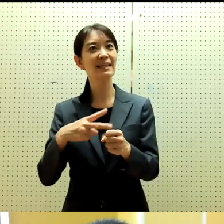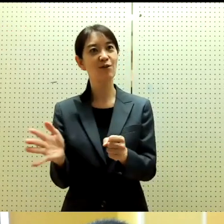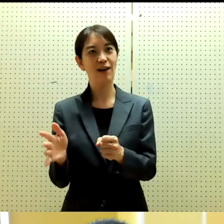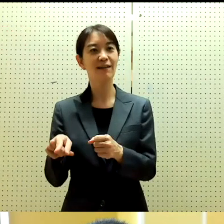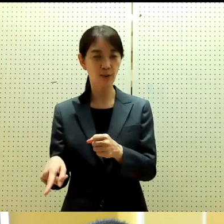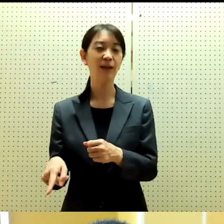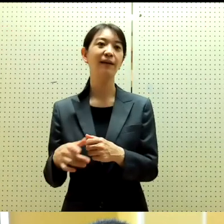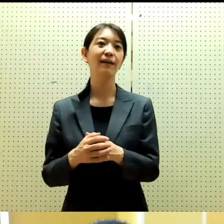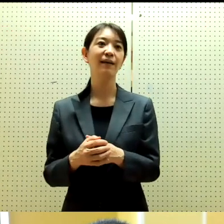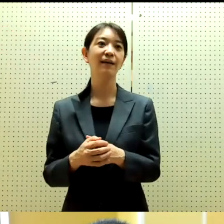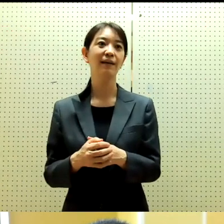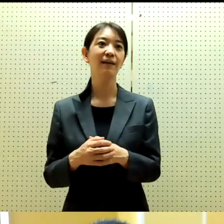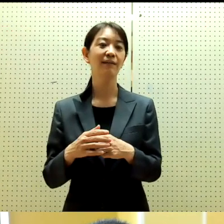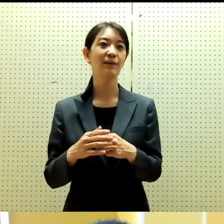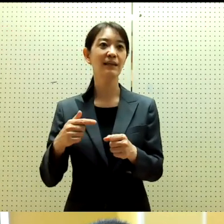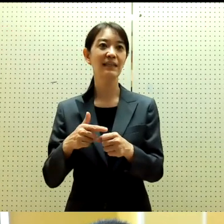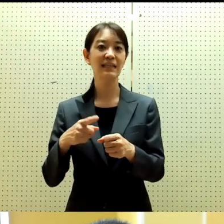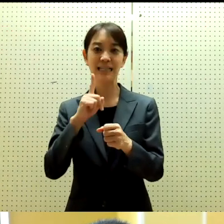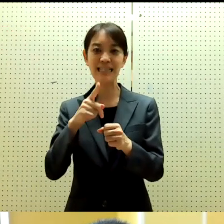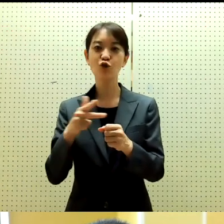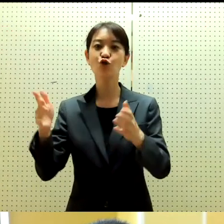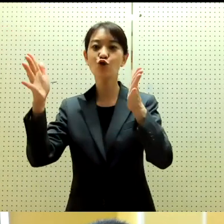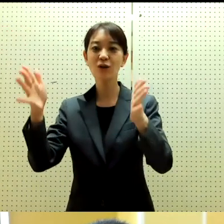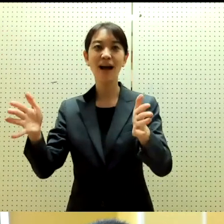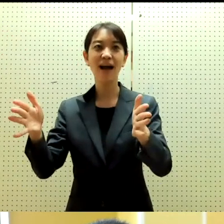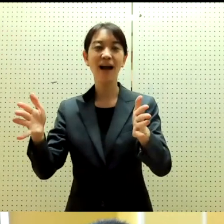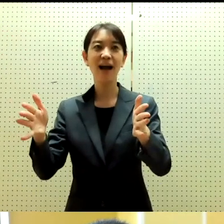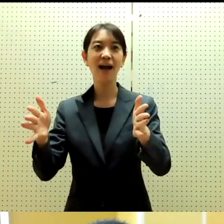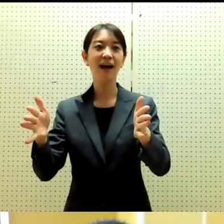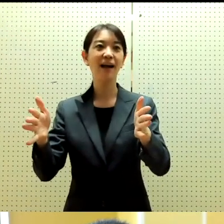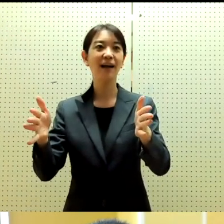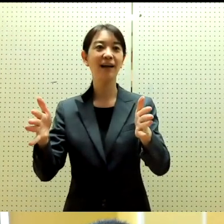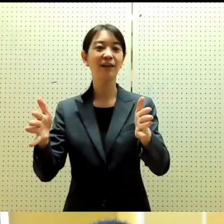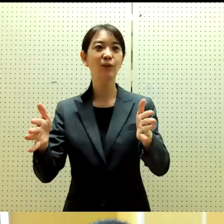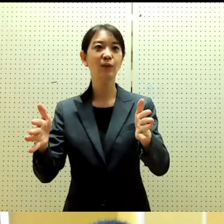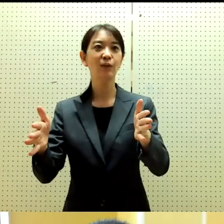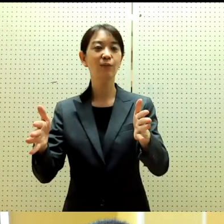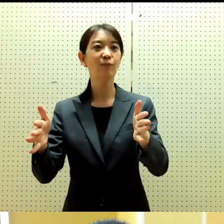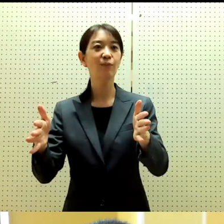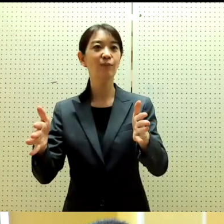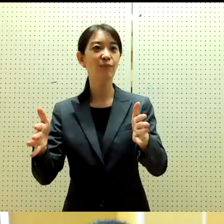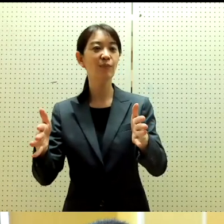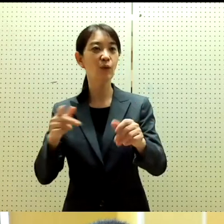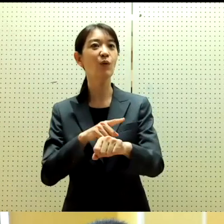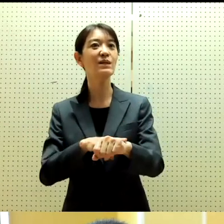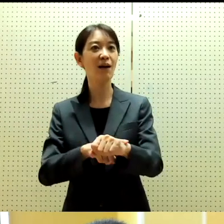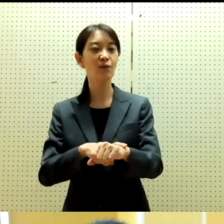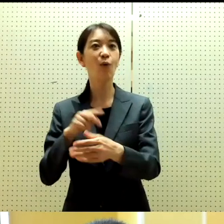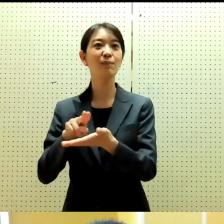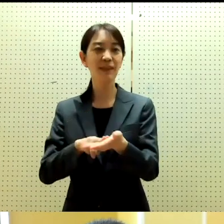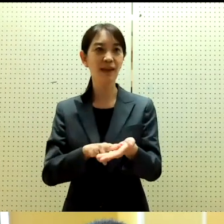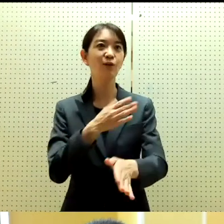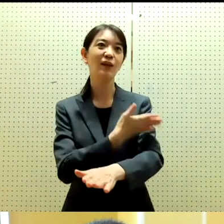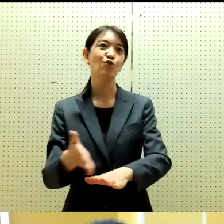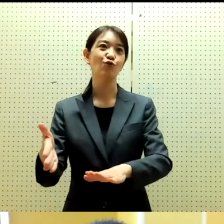ールを、まあ、朝と午前と午後と夜っていう形でまとめました。